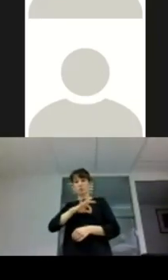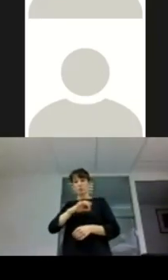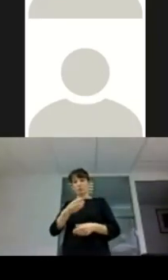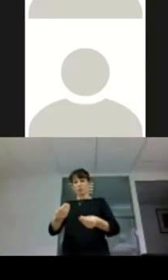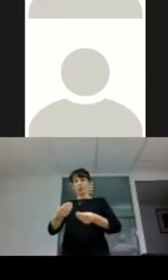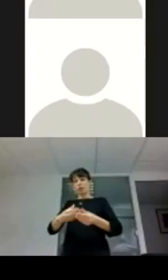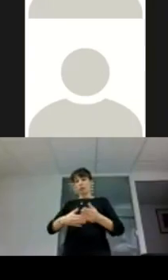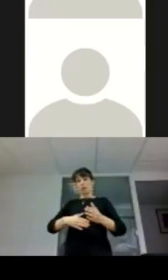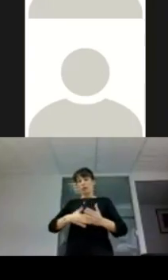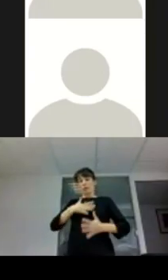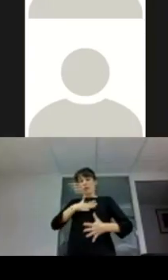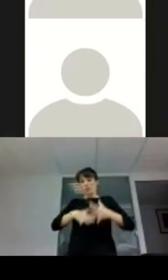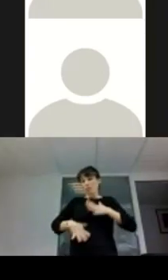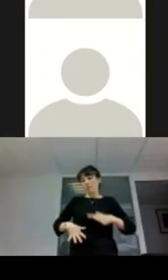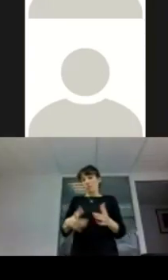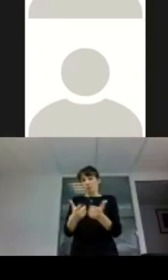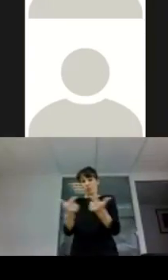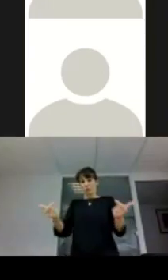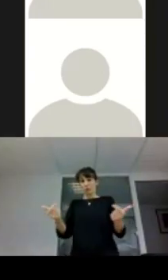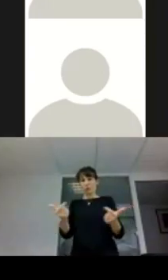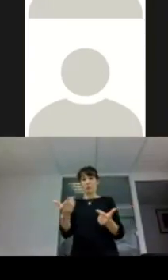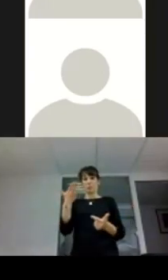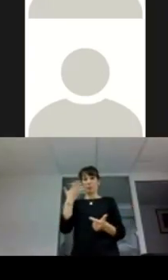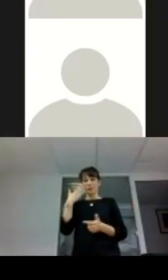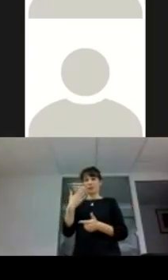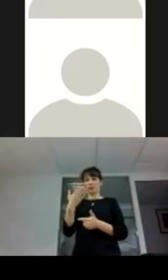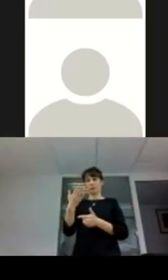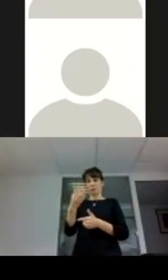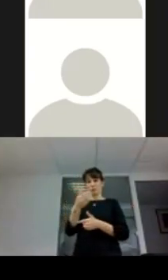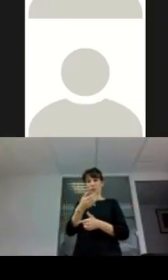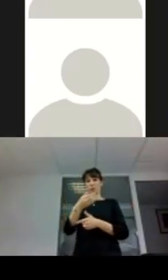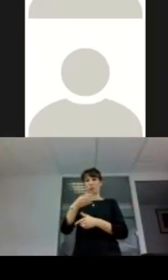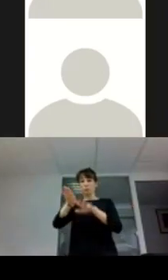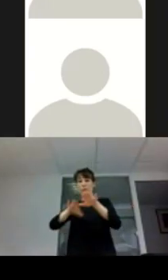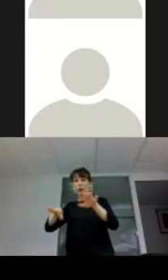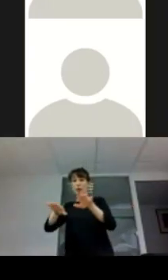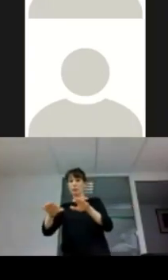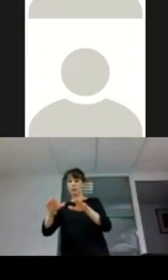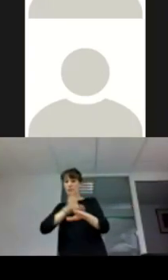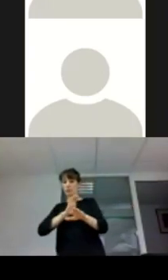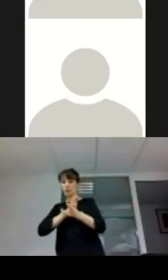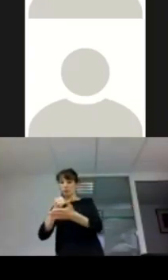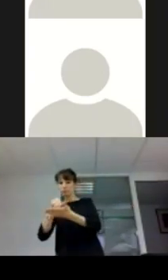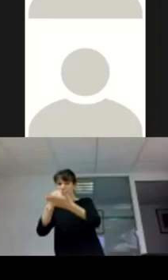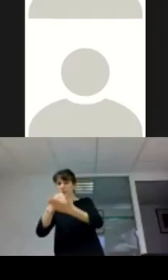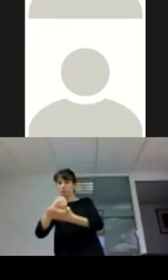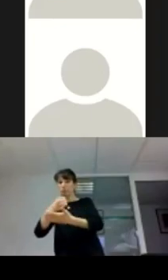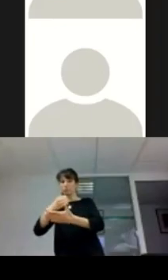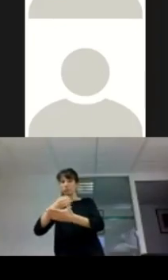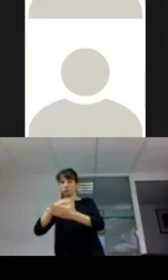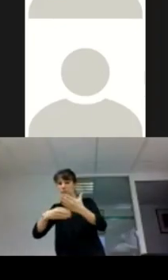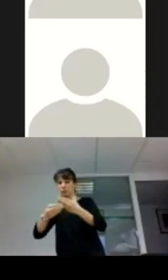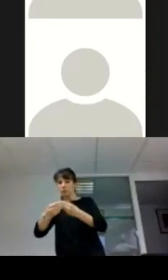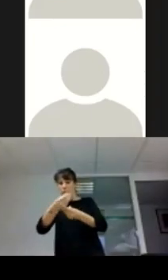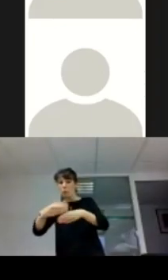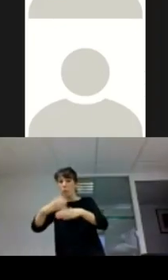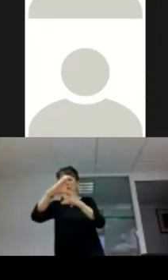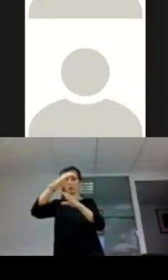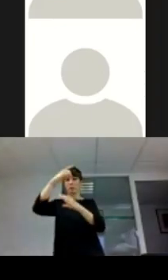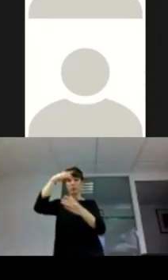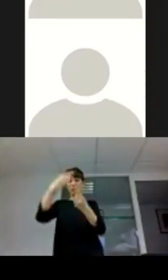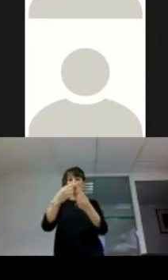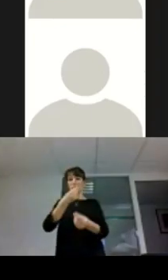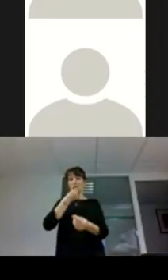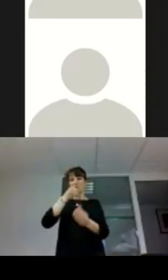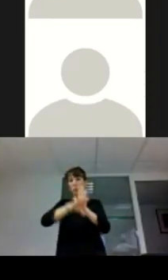traitement chirurgical ou chimiothérapique. Et on sait que la prise en charge de cette dénutrition va permettre et va favoriser